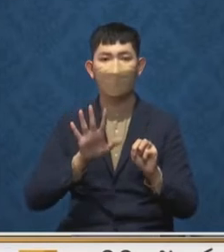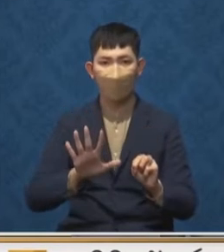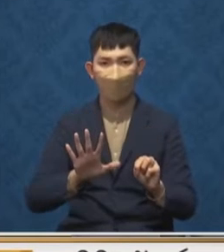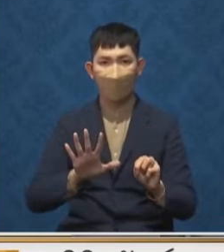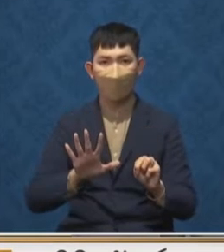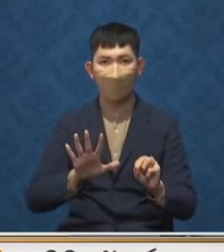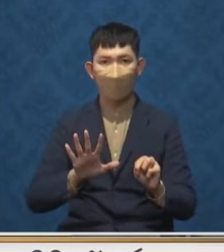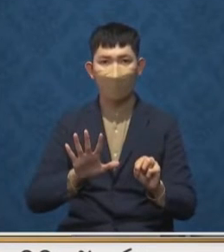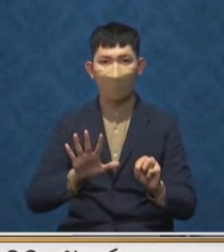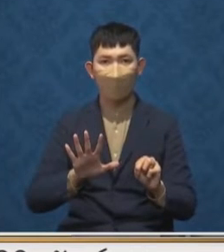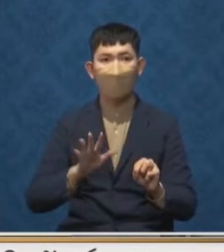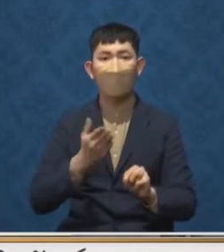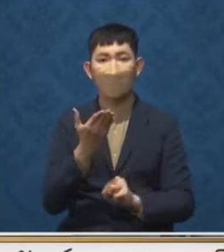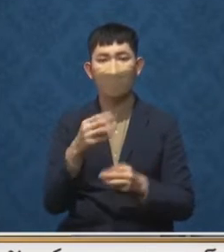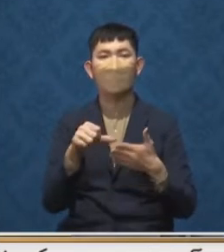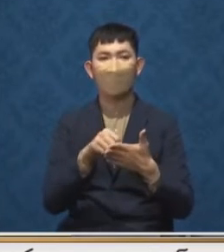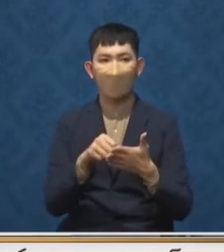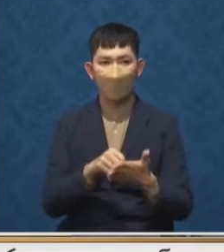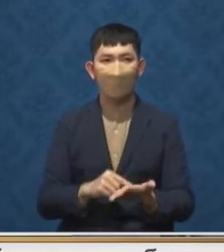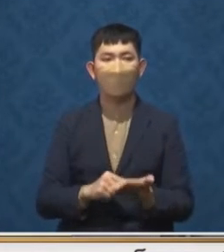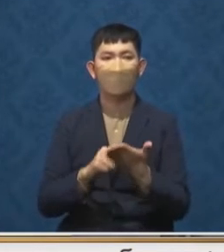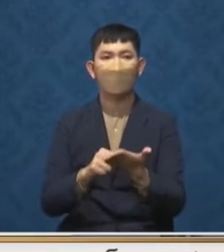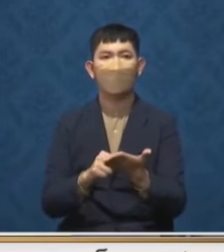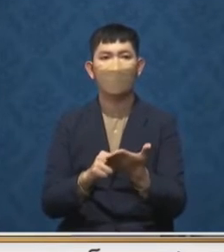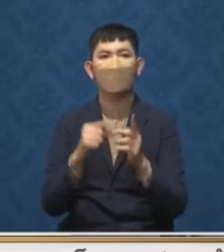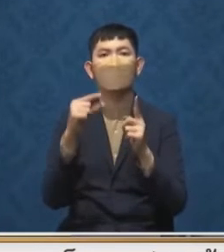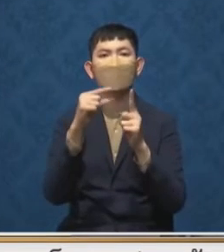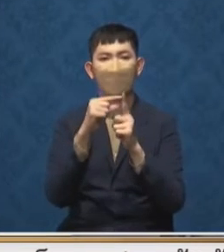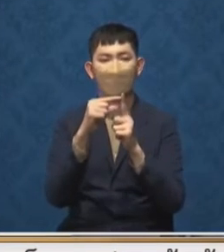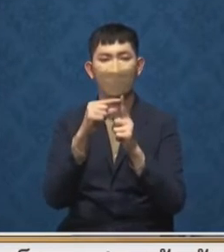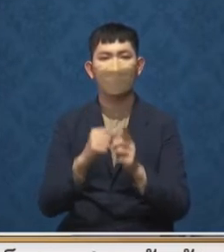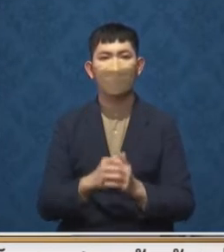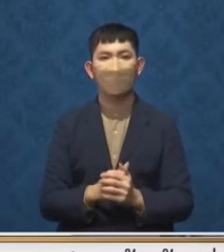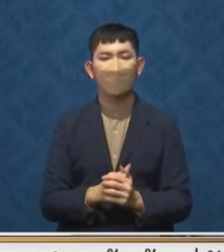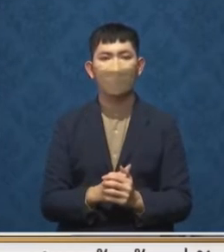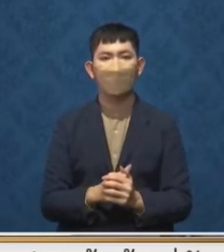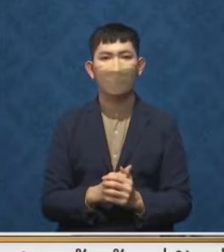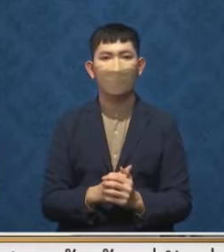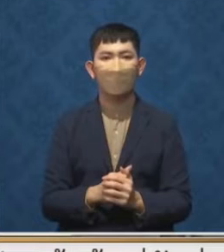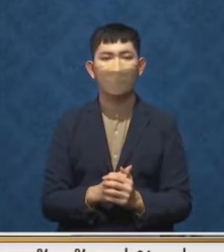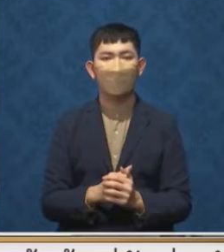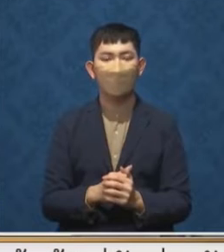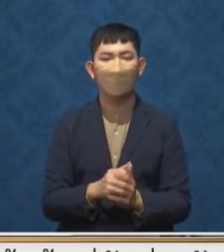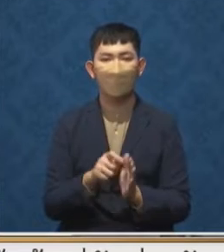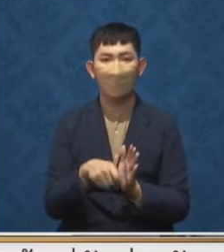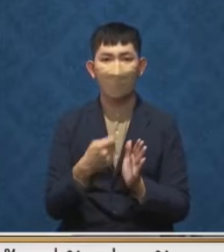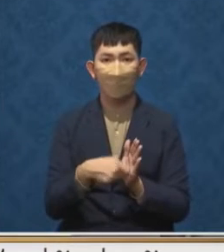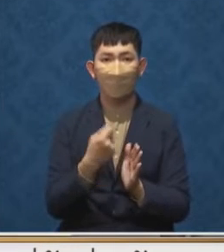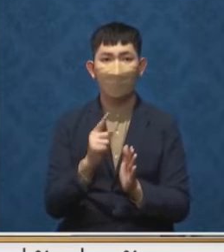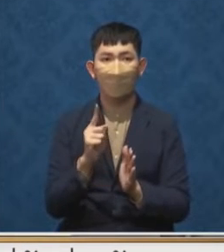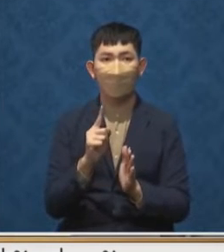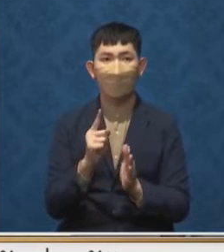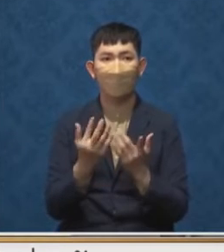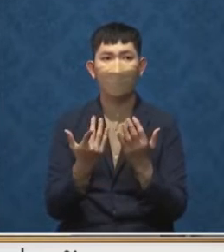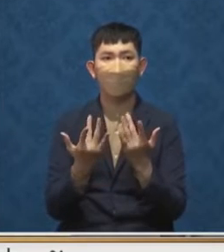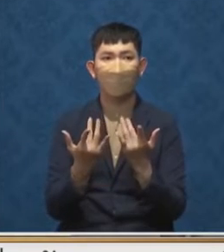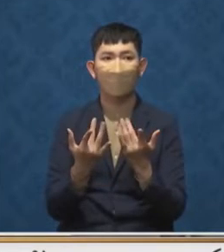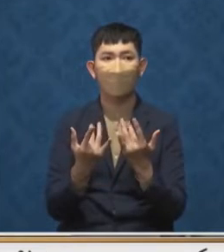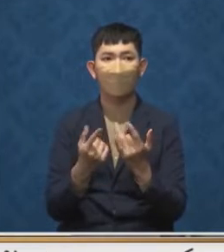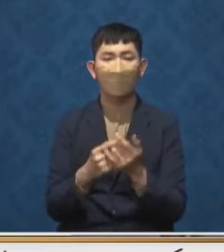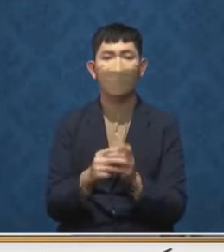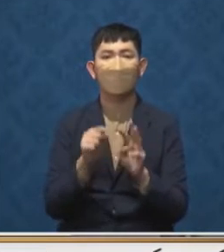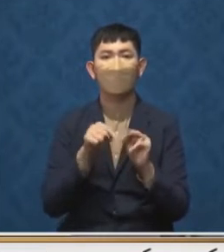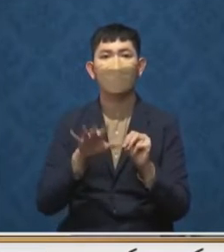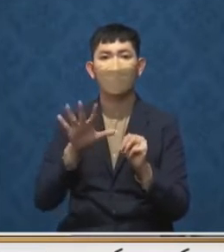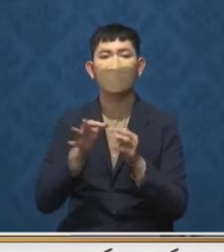ผมขอแก้ไขค่อยคำนะครับเพราะฉะนั้นเหตุผลเนี่ยผมจะเก็บไว้ที่ใช้ในมาตราที่